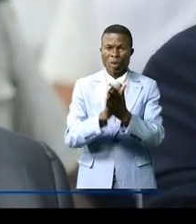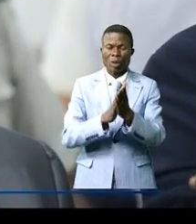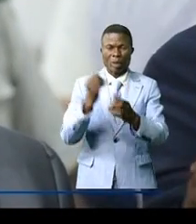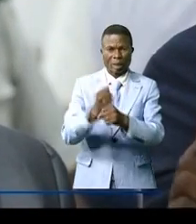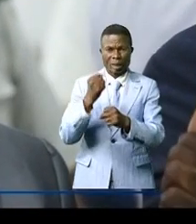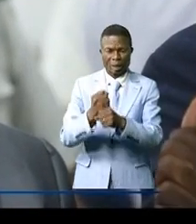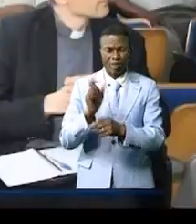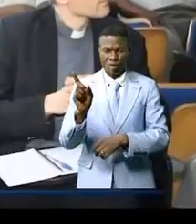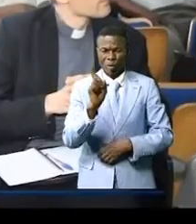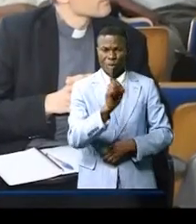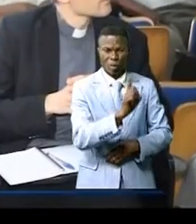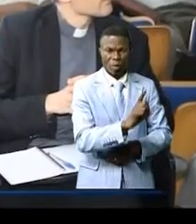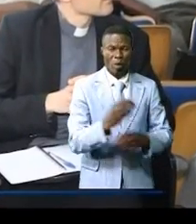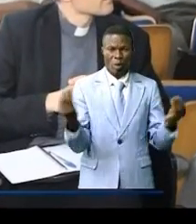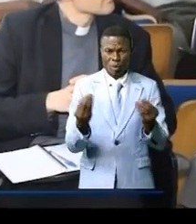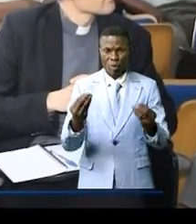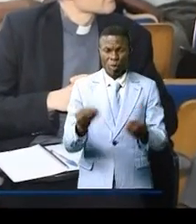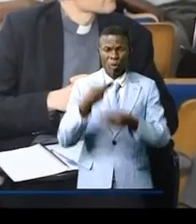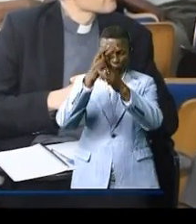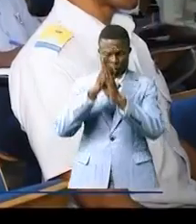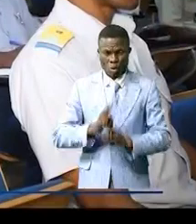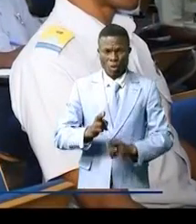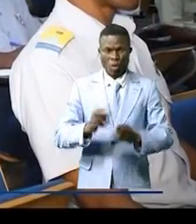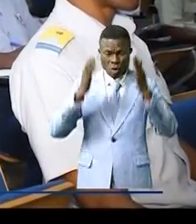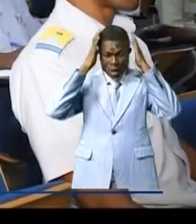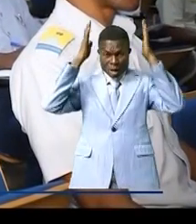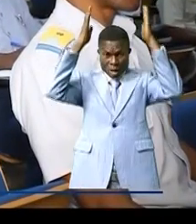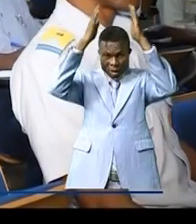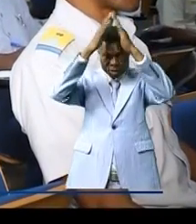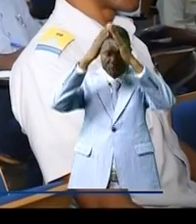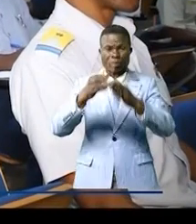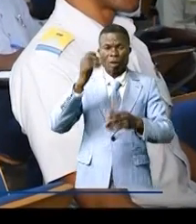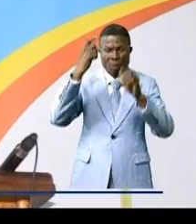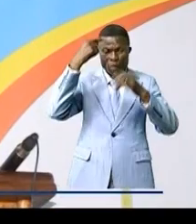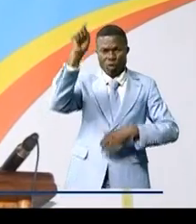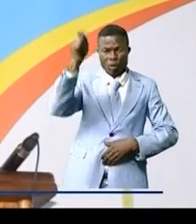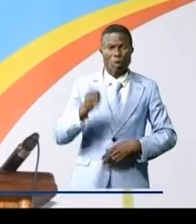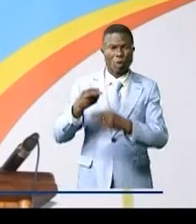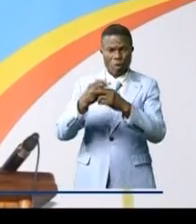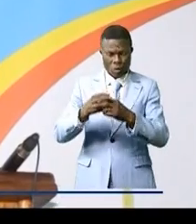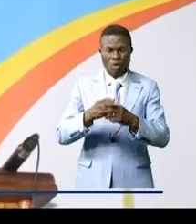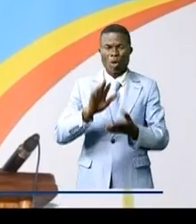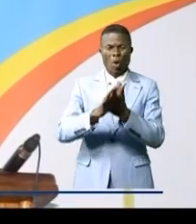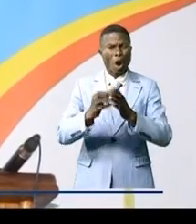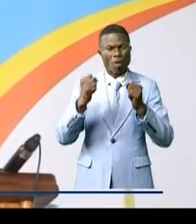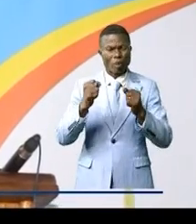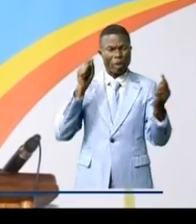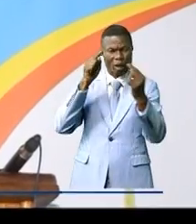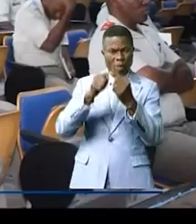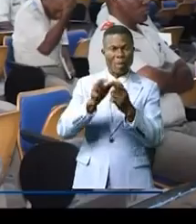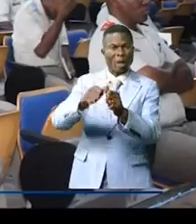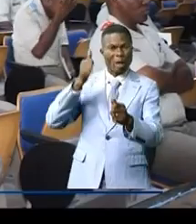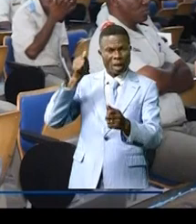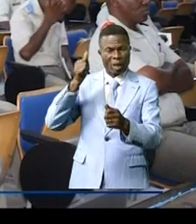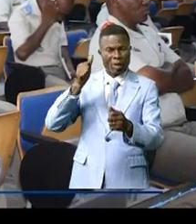services respectifs en vue d'honorer l'évêque de Rome. Pour les FARDC, la sécurité sera renforcée dans le but d'éviter